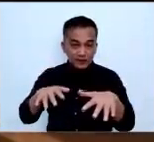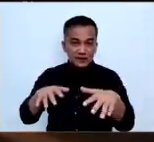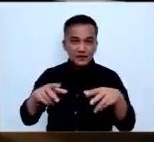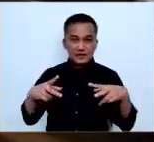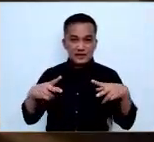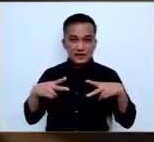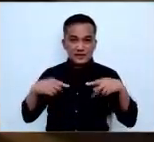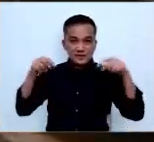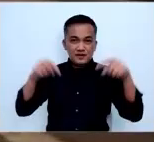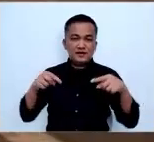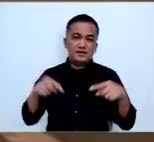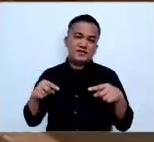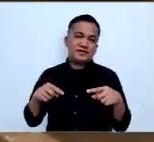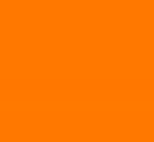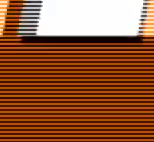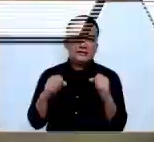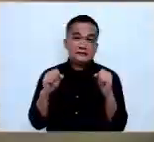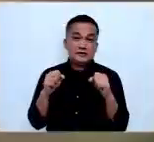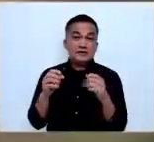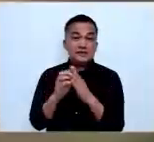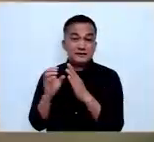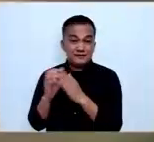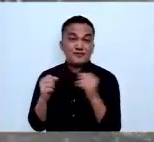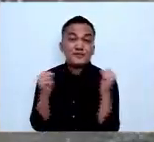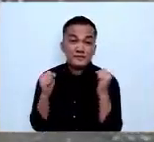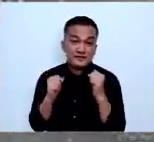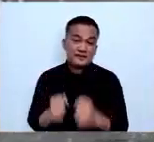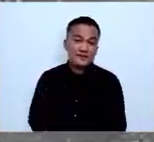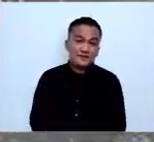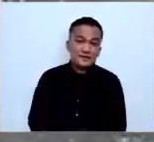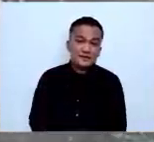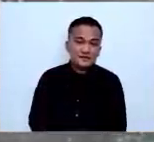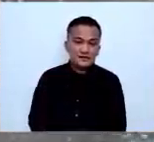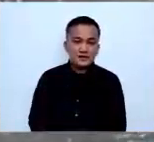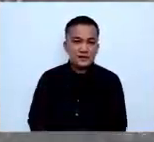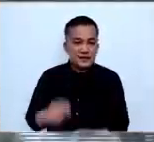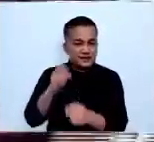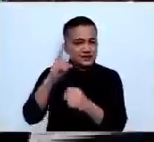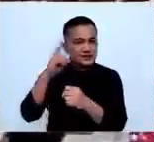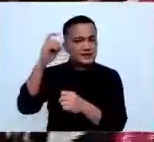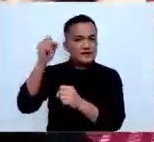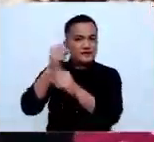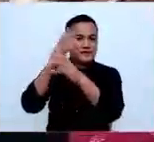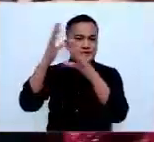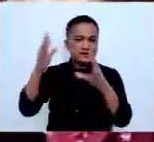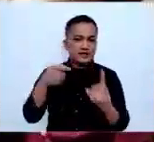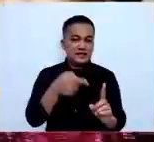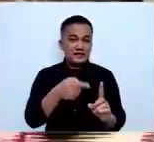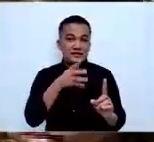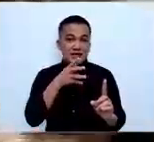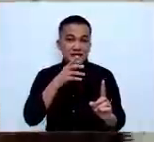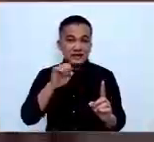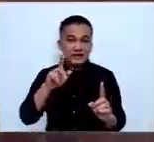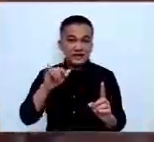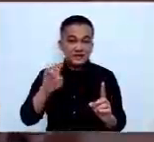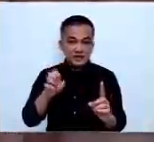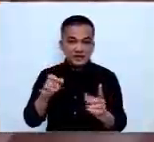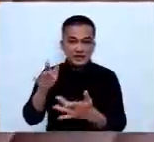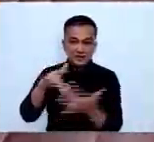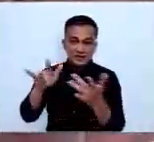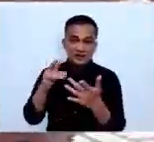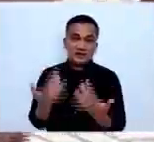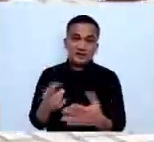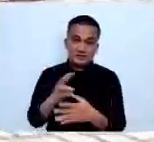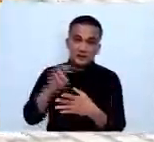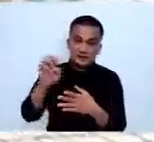sa City of Pines. Dream come true para kay Nanay LV ang pamamasyal niya ngayong weekend.